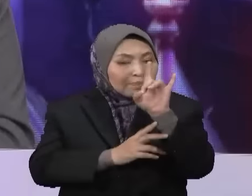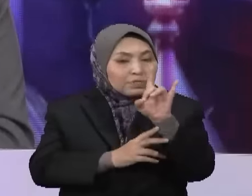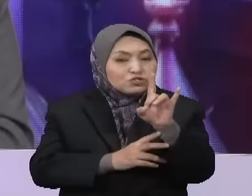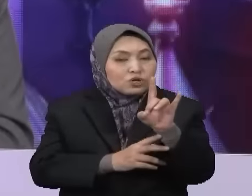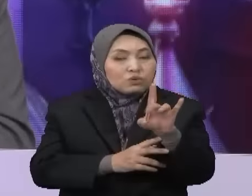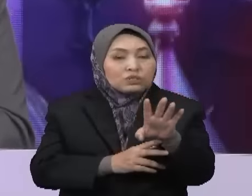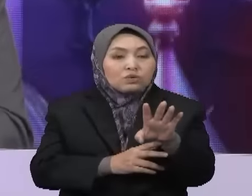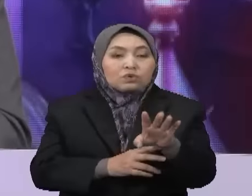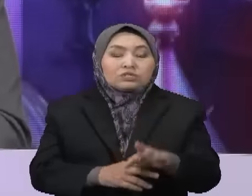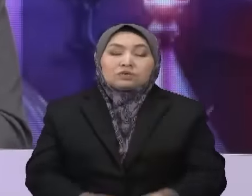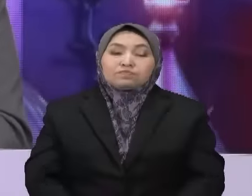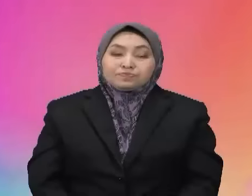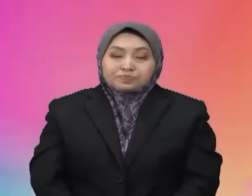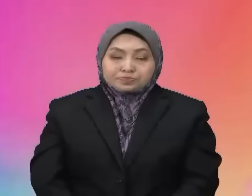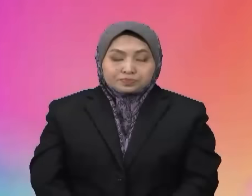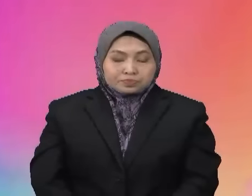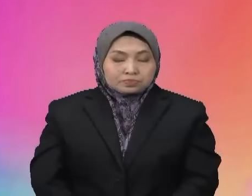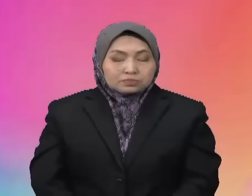rajim.